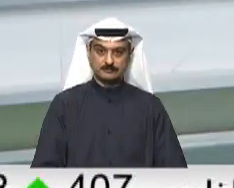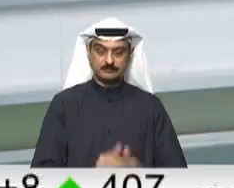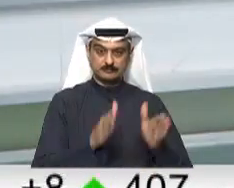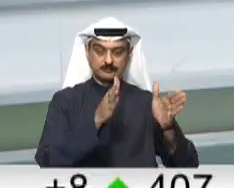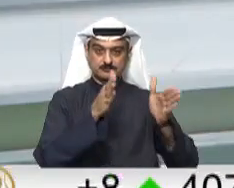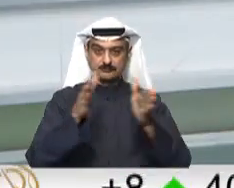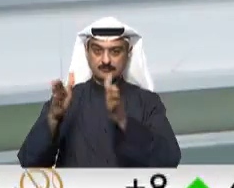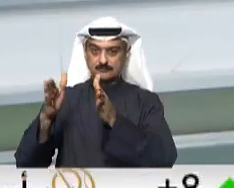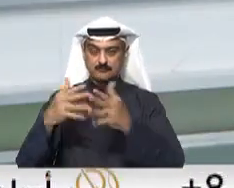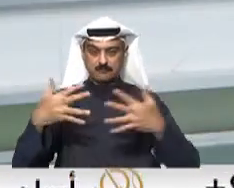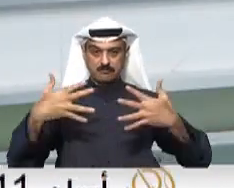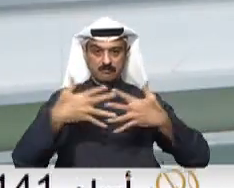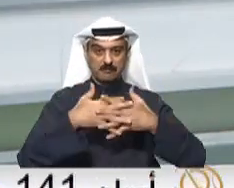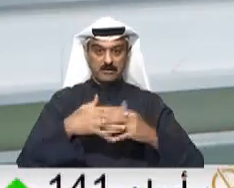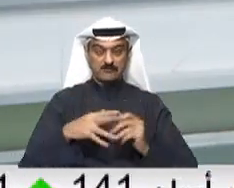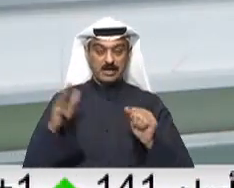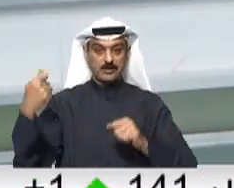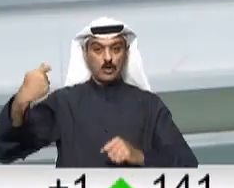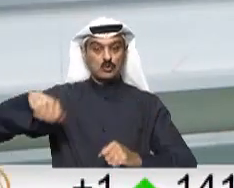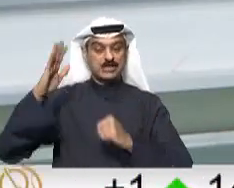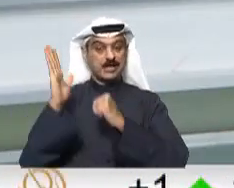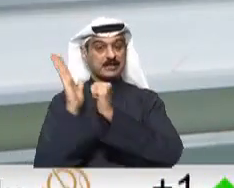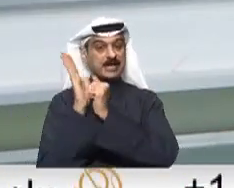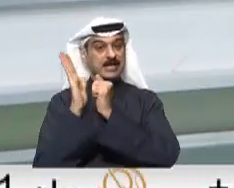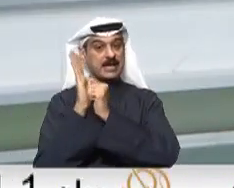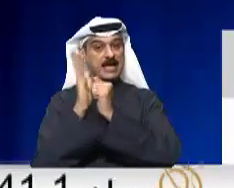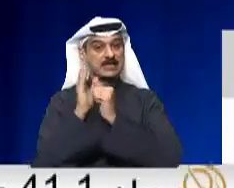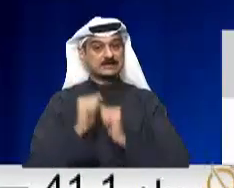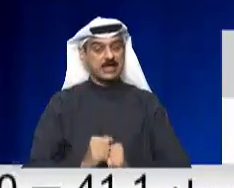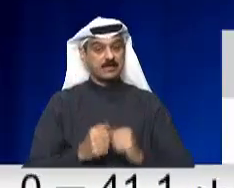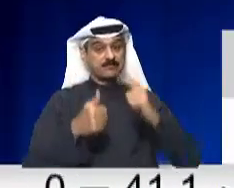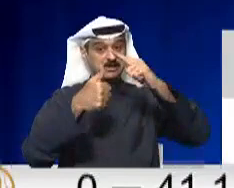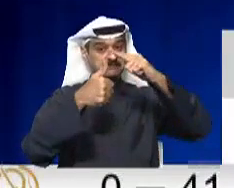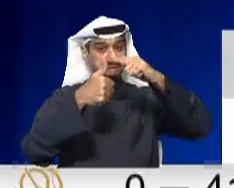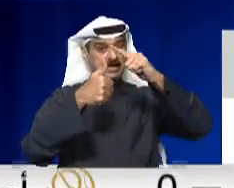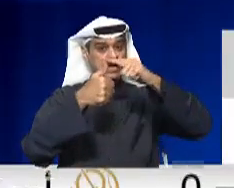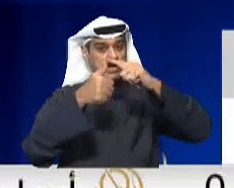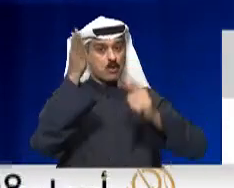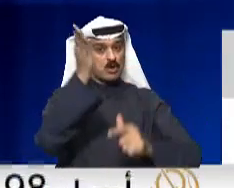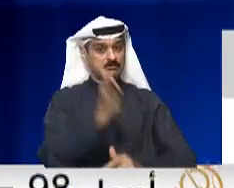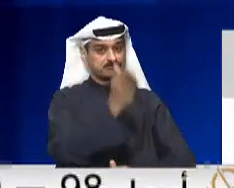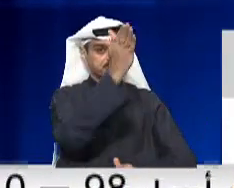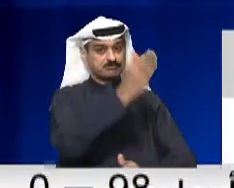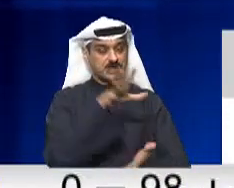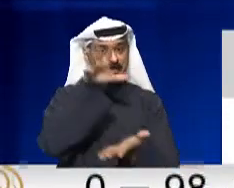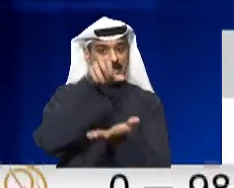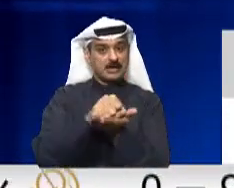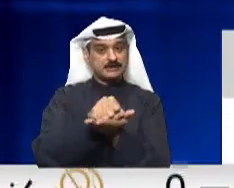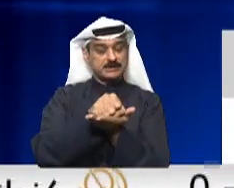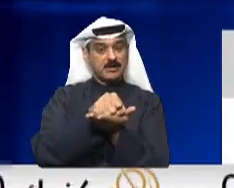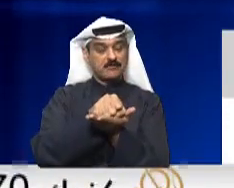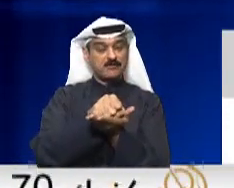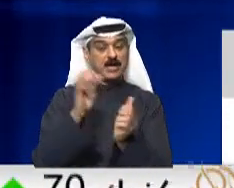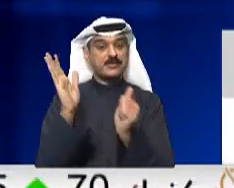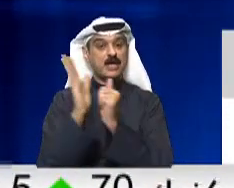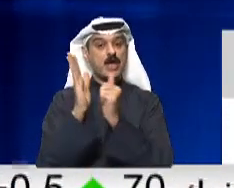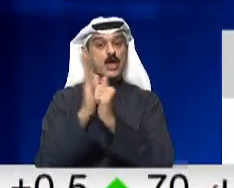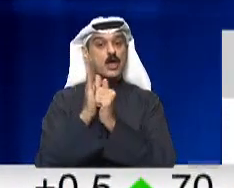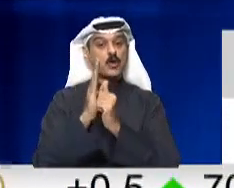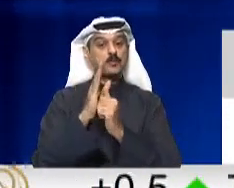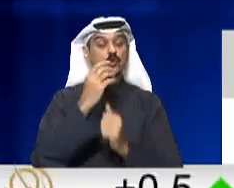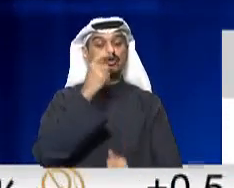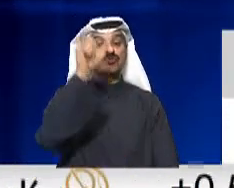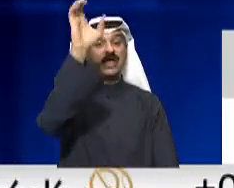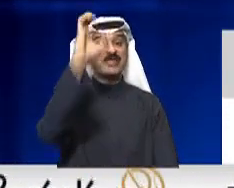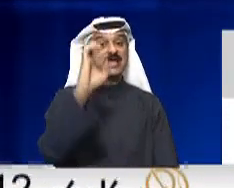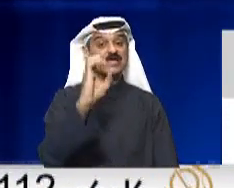أعلنت المؤسسة العامة للرعاية السكنية رفع الأولوية التاريخية للتخصيص على غسائم مشروع جنوب سعد العبدالله